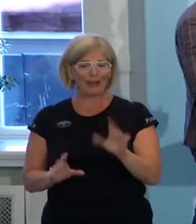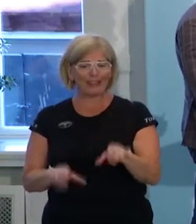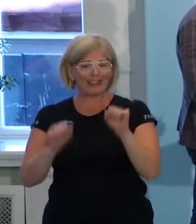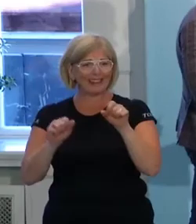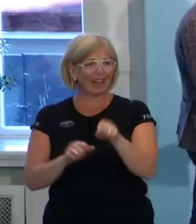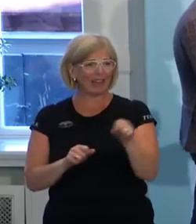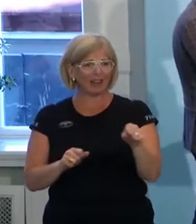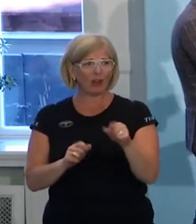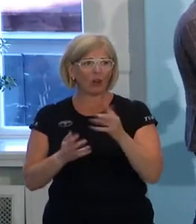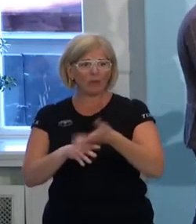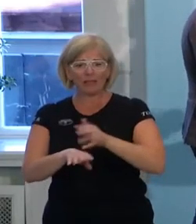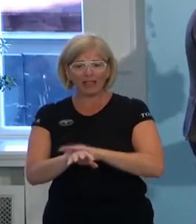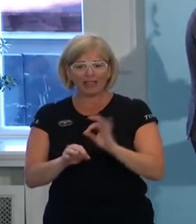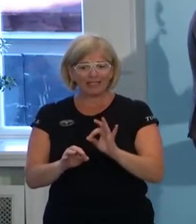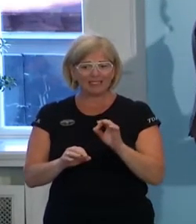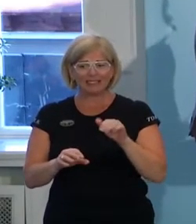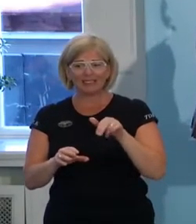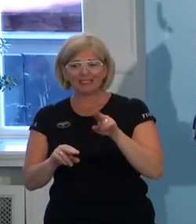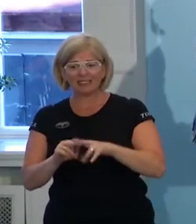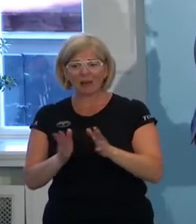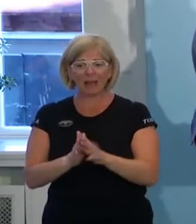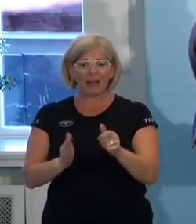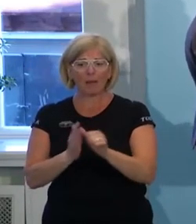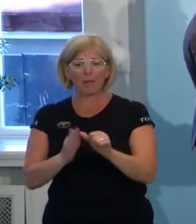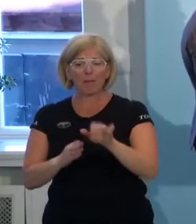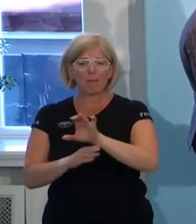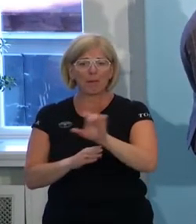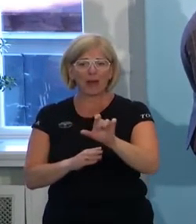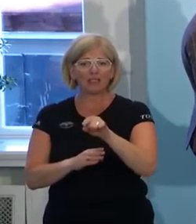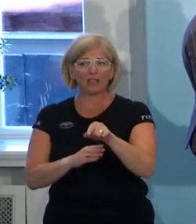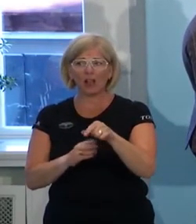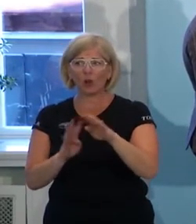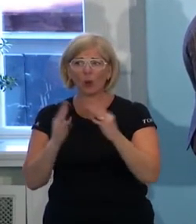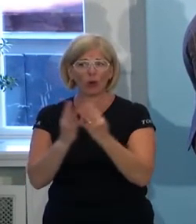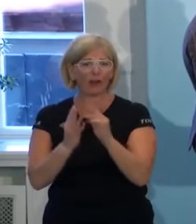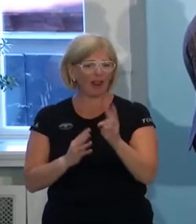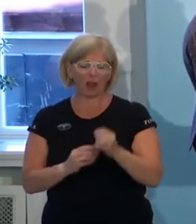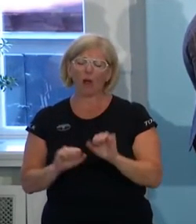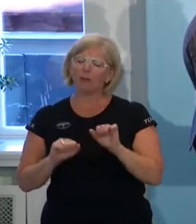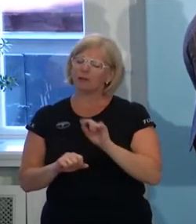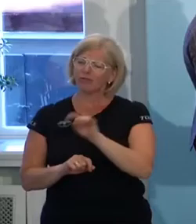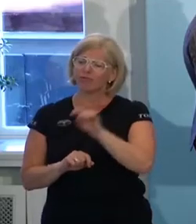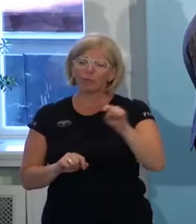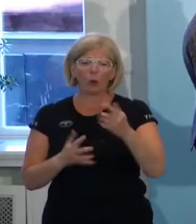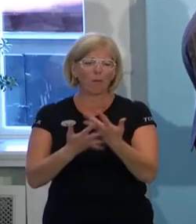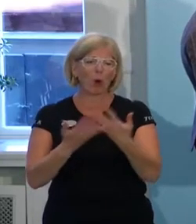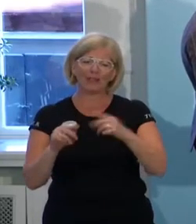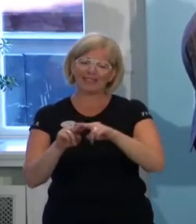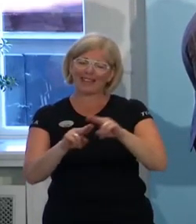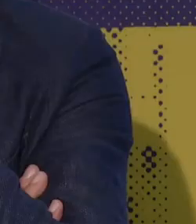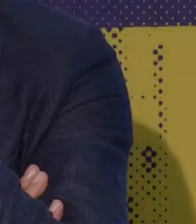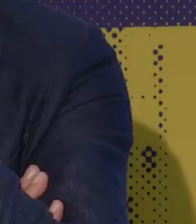Sitter ni med i branschråd eller hur jobbar ni med den delen? Liksom? Vi måste ju vara på väldigt många ställen och vi pratade om det innan, det blir väldigt många